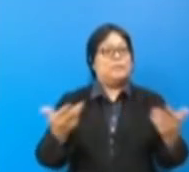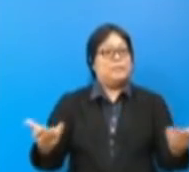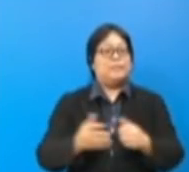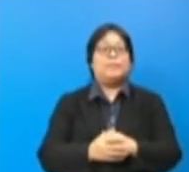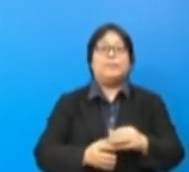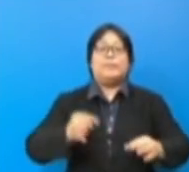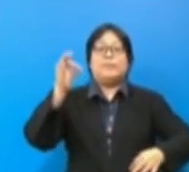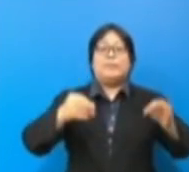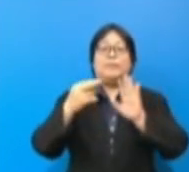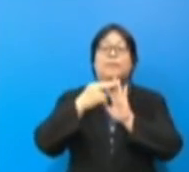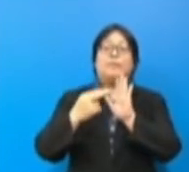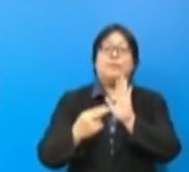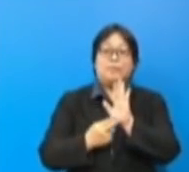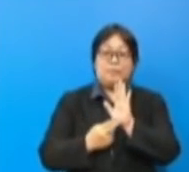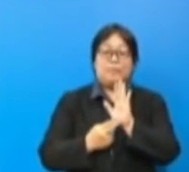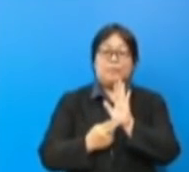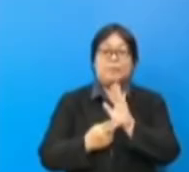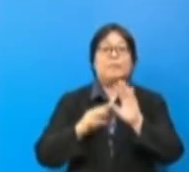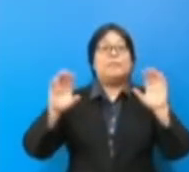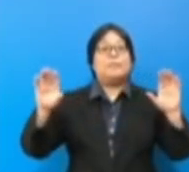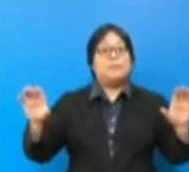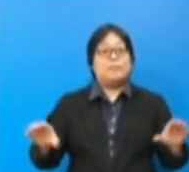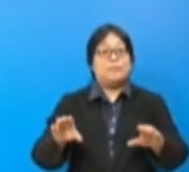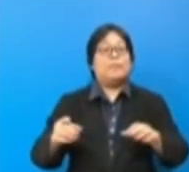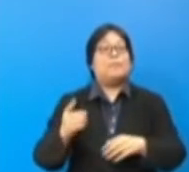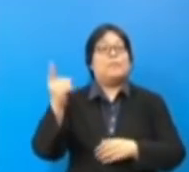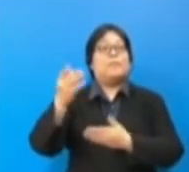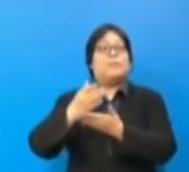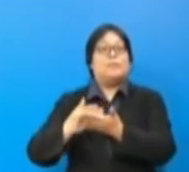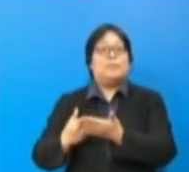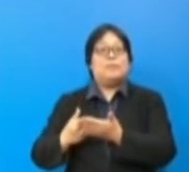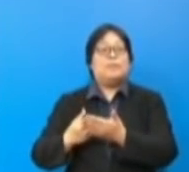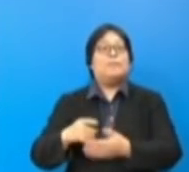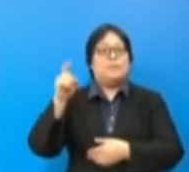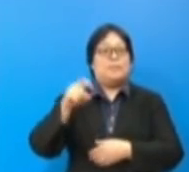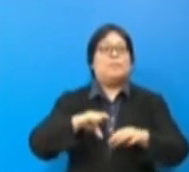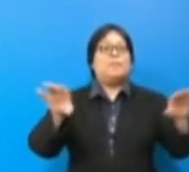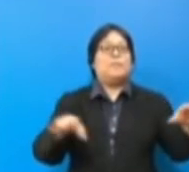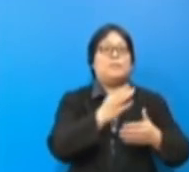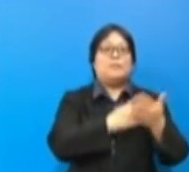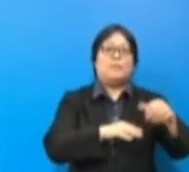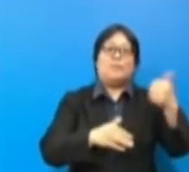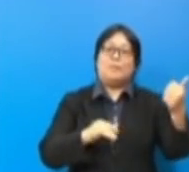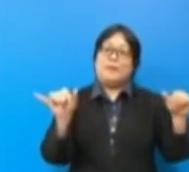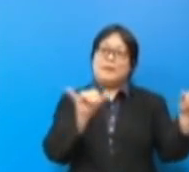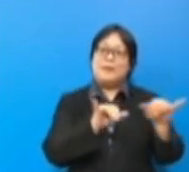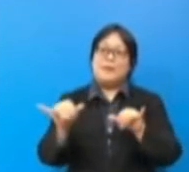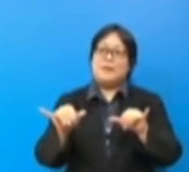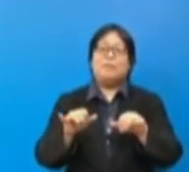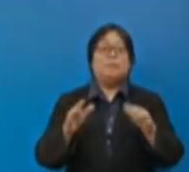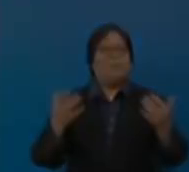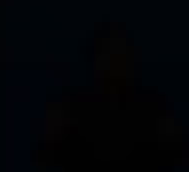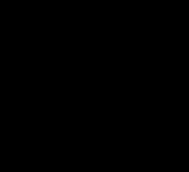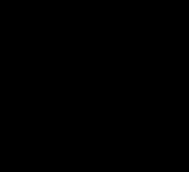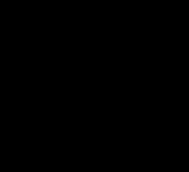Jadi kalau undang-undang ini dilaksanakan oleh 1ph mesti juga dilaksanakan oleh pihak lain Jadi